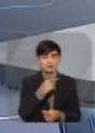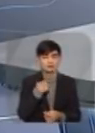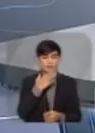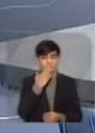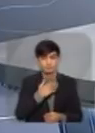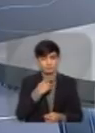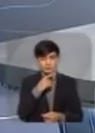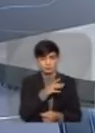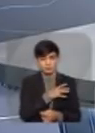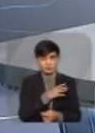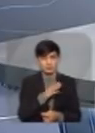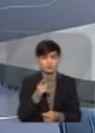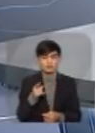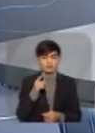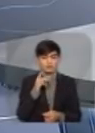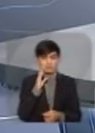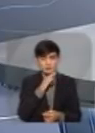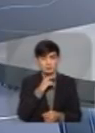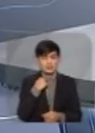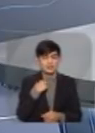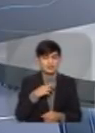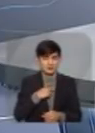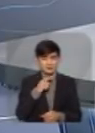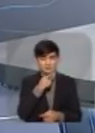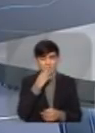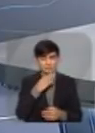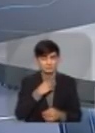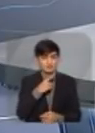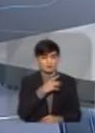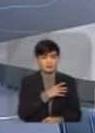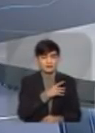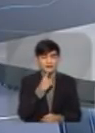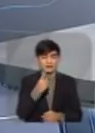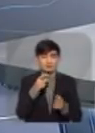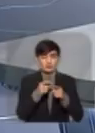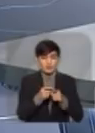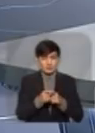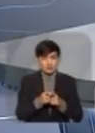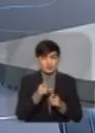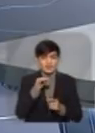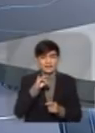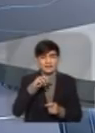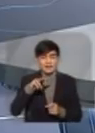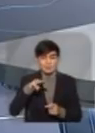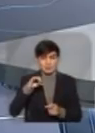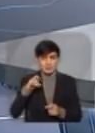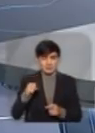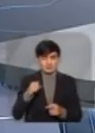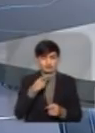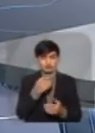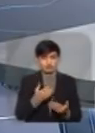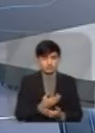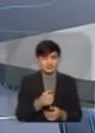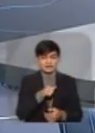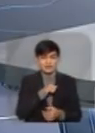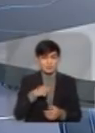депті. «Мама, мен сені жақсы көрем». Осы бір ауыз сөз Эльмира Лұқпанова үшін өмірінің ең